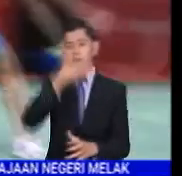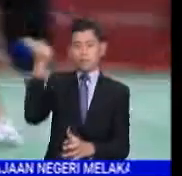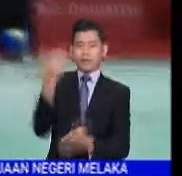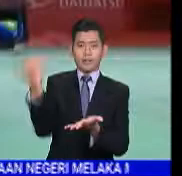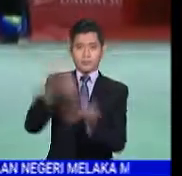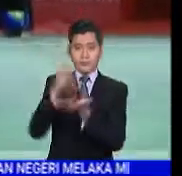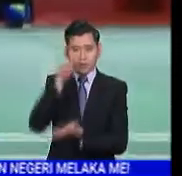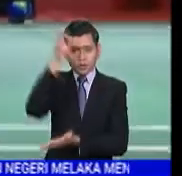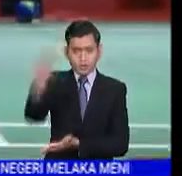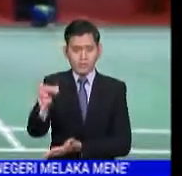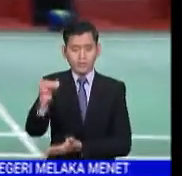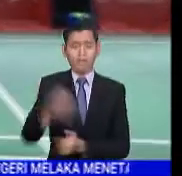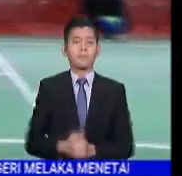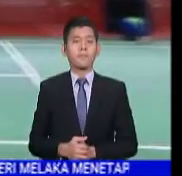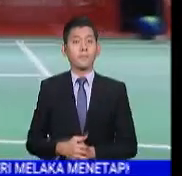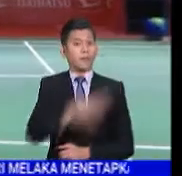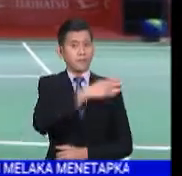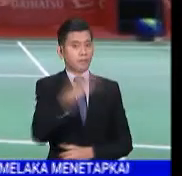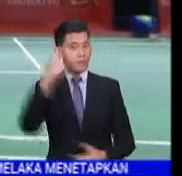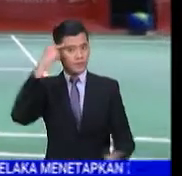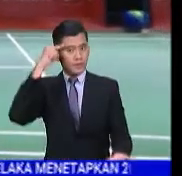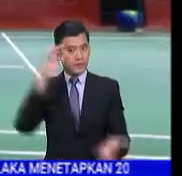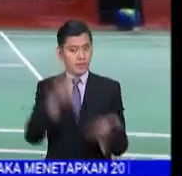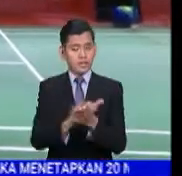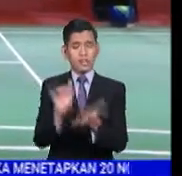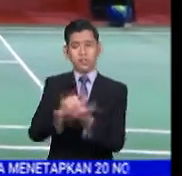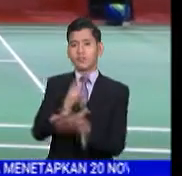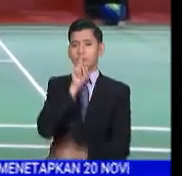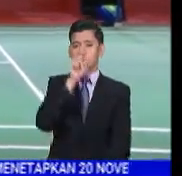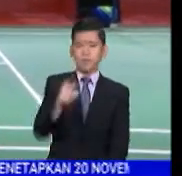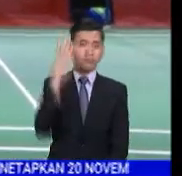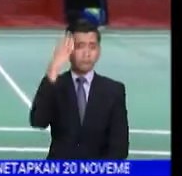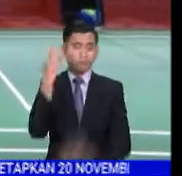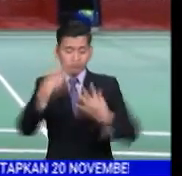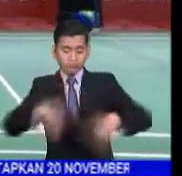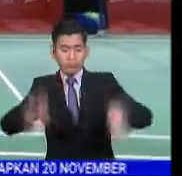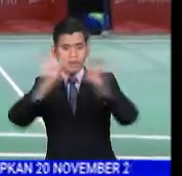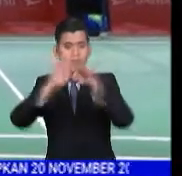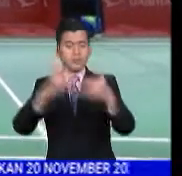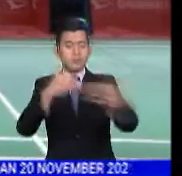Gandingan muda negara tersebut percaya ia akan menjadi pengalaman yang sangat penting